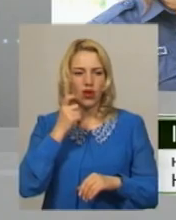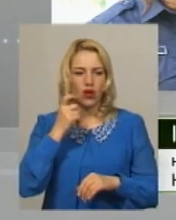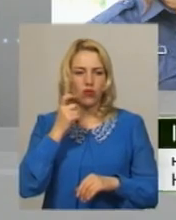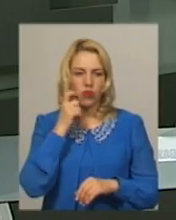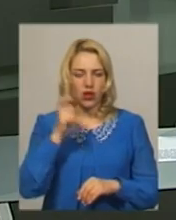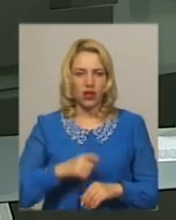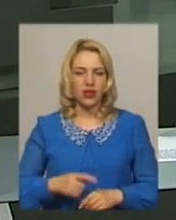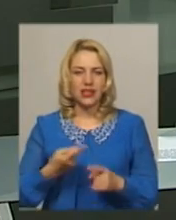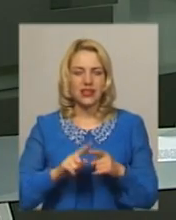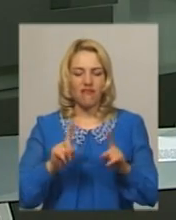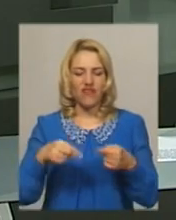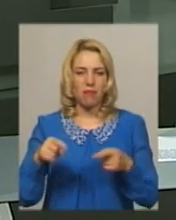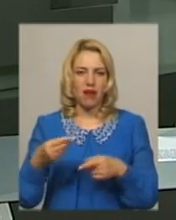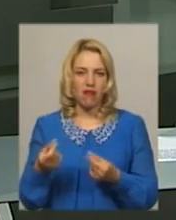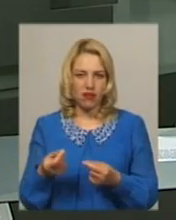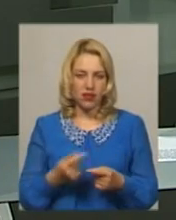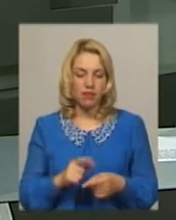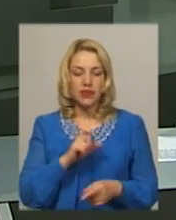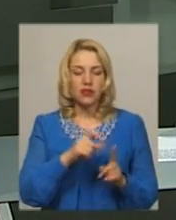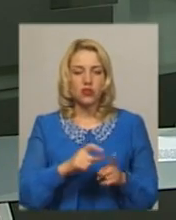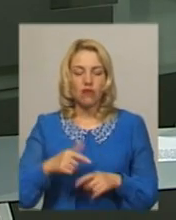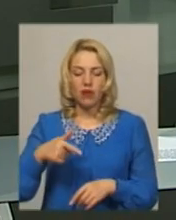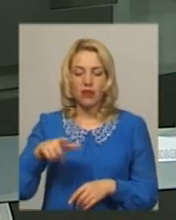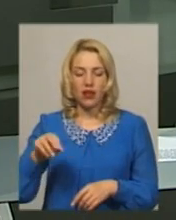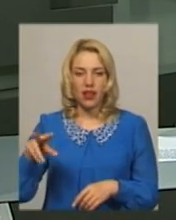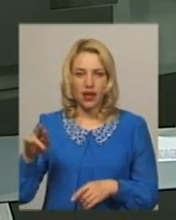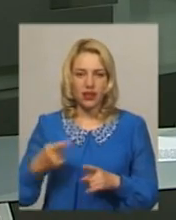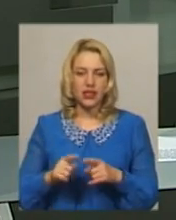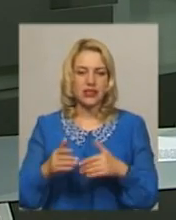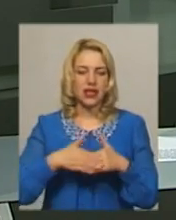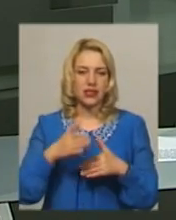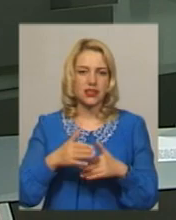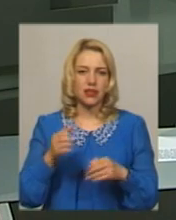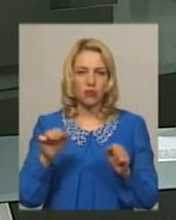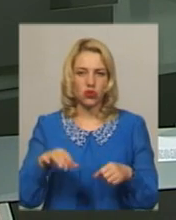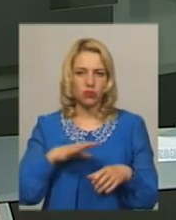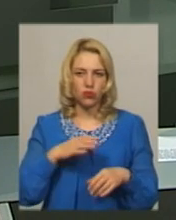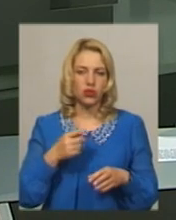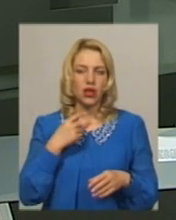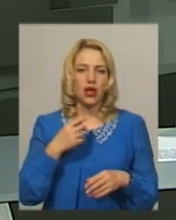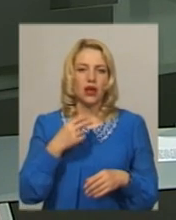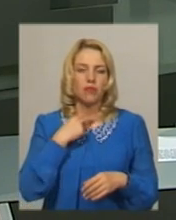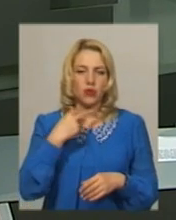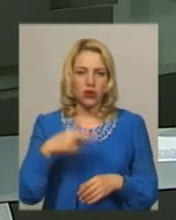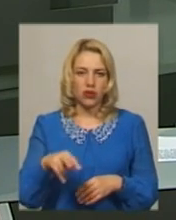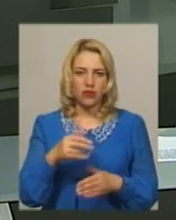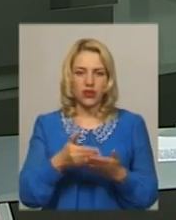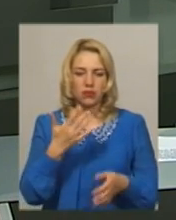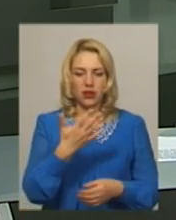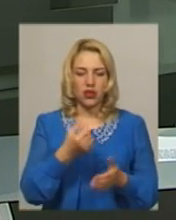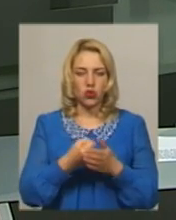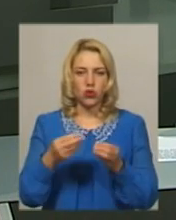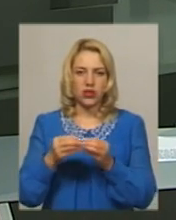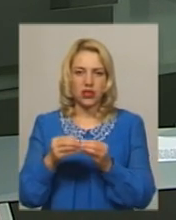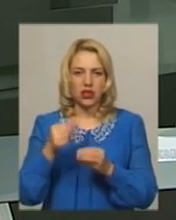вимагання. За словами Інни Глеги, санкції статті за вимагання передбачає покарання у вигляді позбавлення волі від 5 до